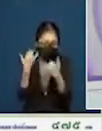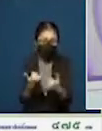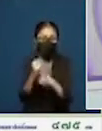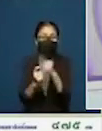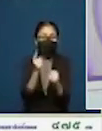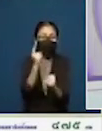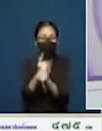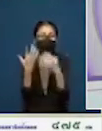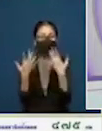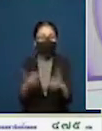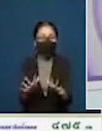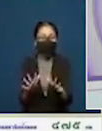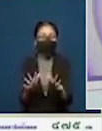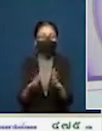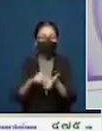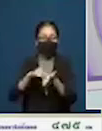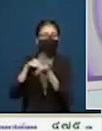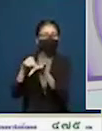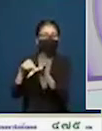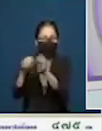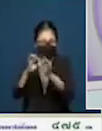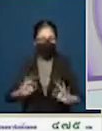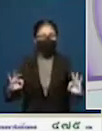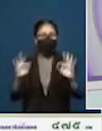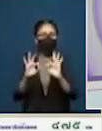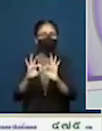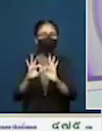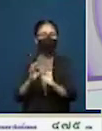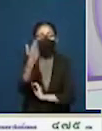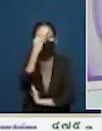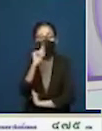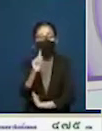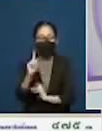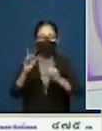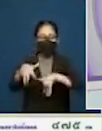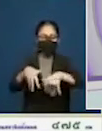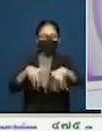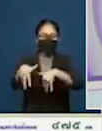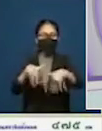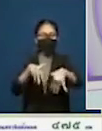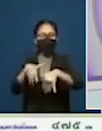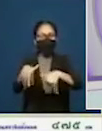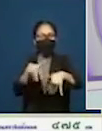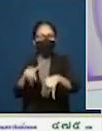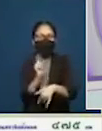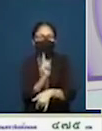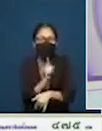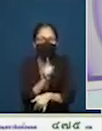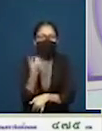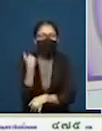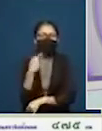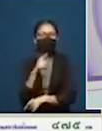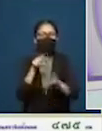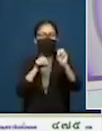เห็นว่าไม่ควรเลื่อนก็นี่เมื่อวันนี้ก็จะพิจารณาอยู่แล้วไม่ไปรอกลับบ้านไปน้องคืนนึงก็จะพิจารณาอยู่แล้วแต่ก็ไม่รู้เหตุผล